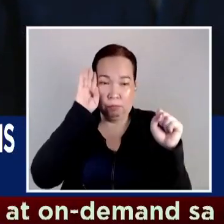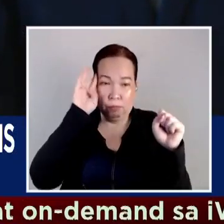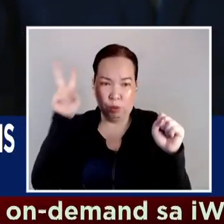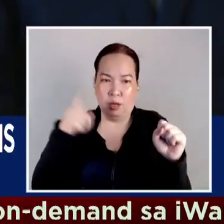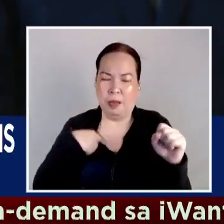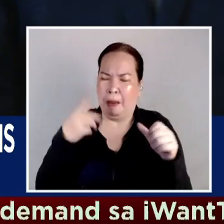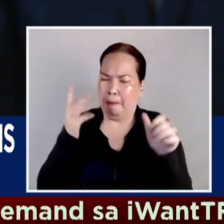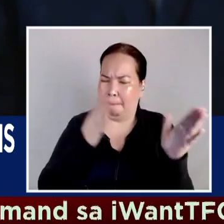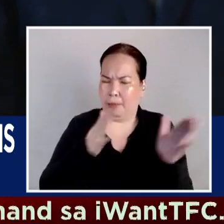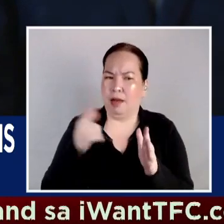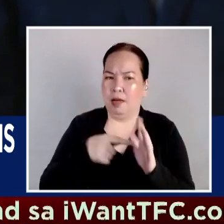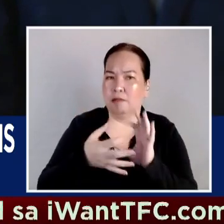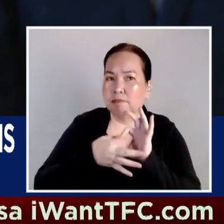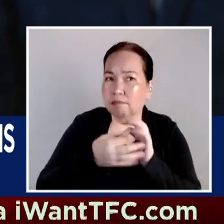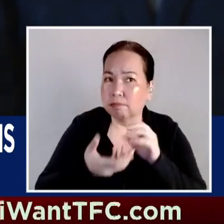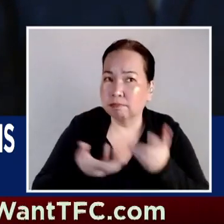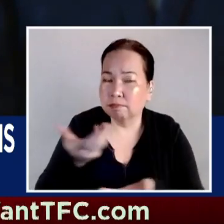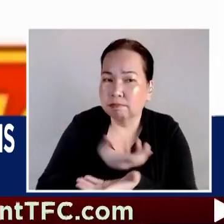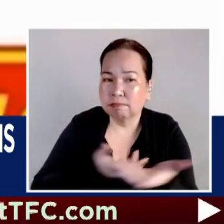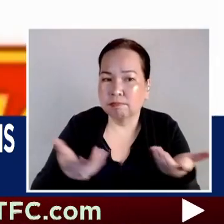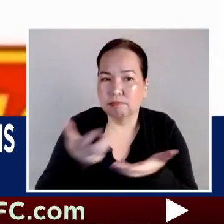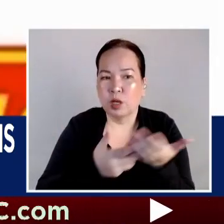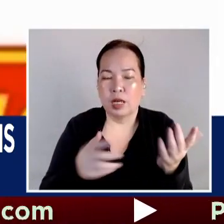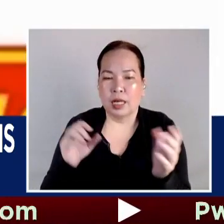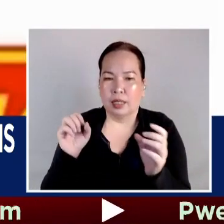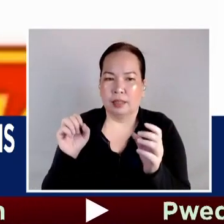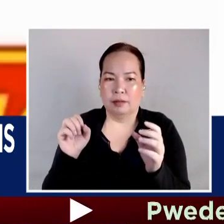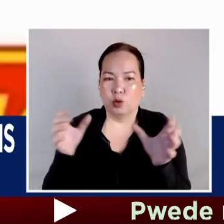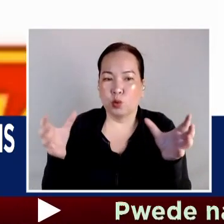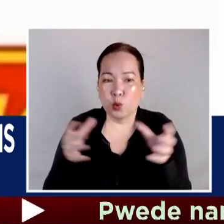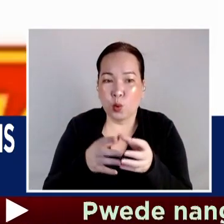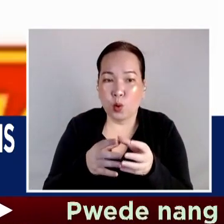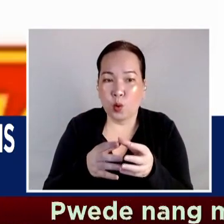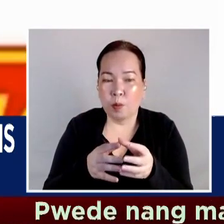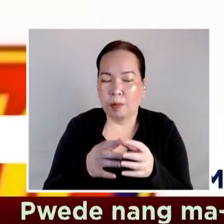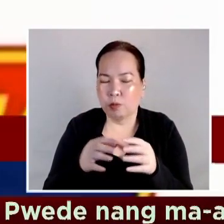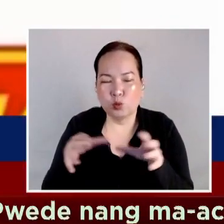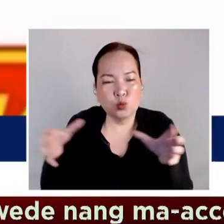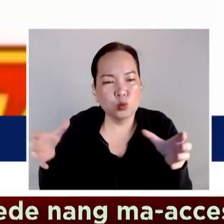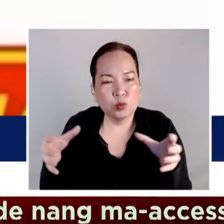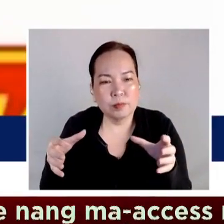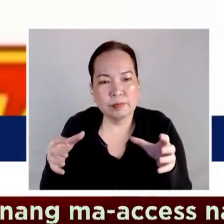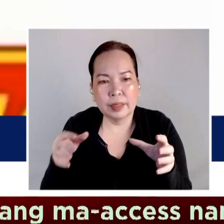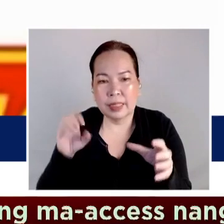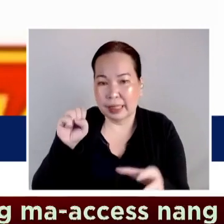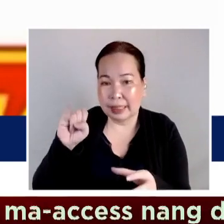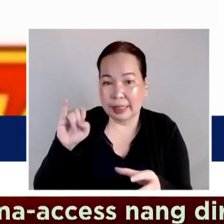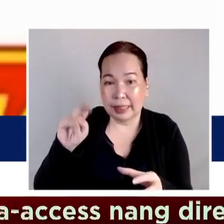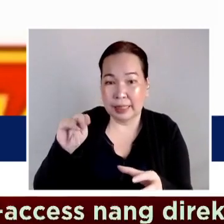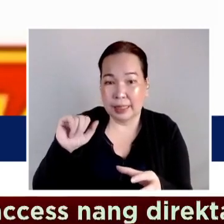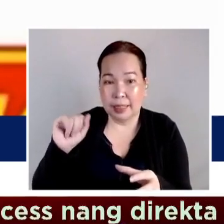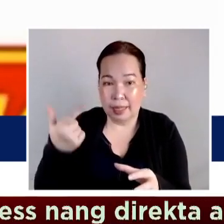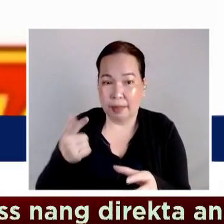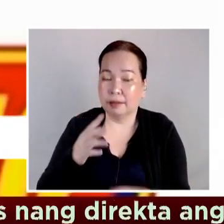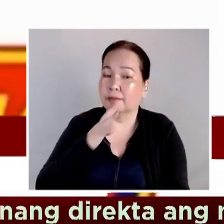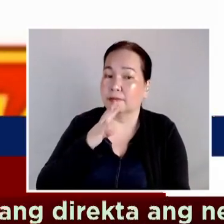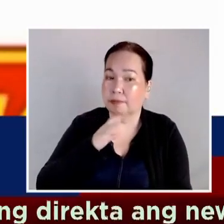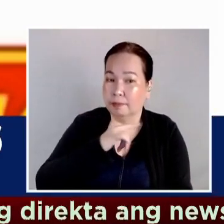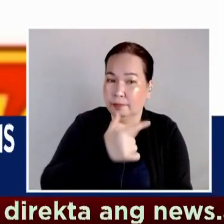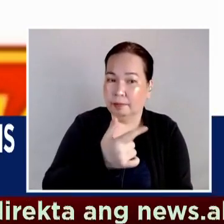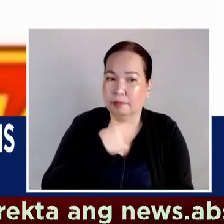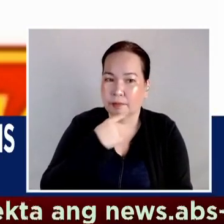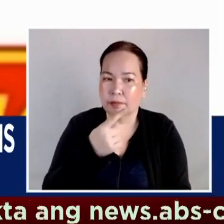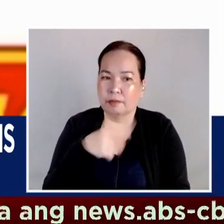Samahang Industriya ng Agrikultura o SINAG. Ang unang dapat na gawin is i-clean up ang Department